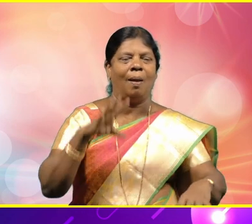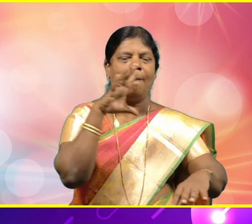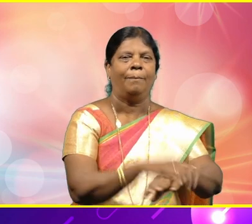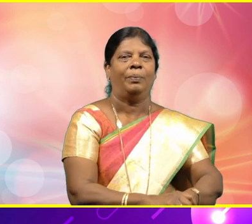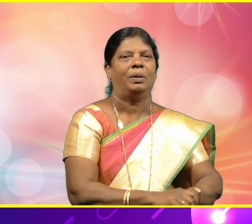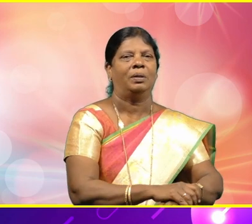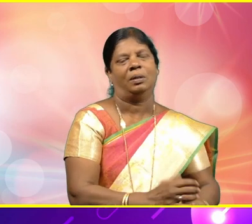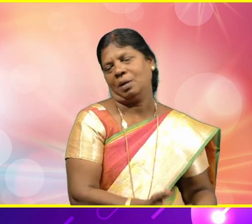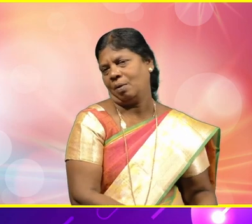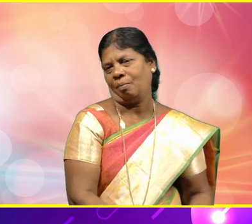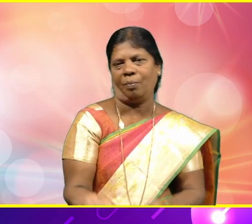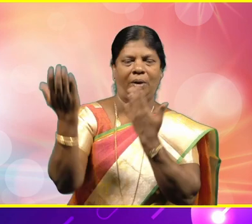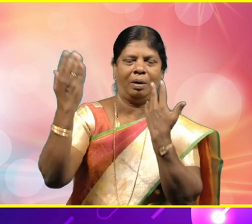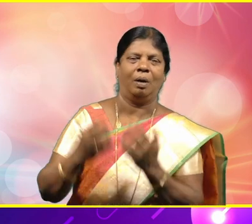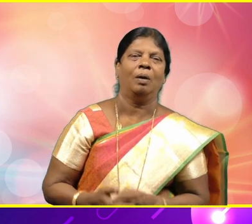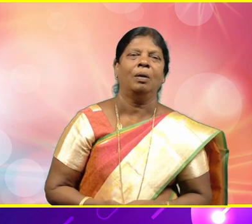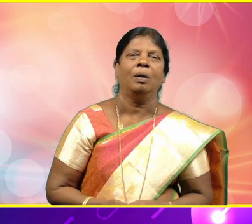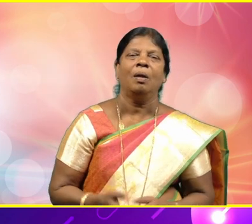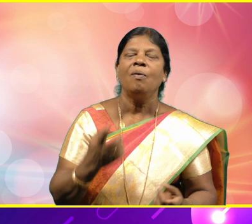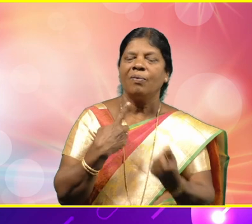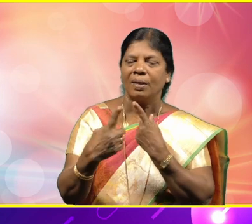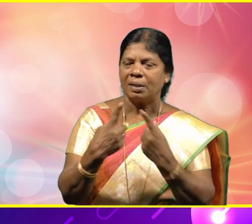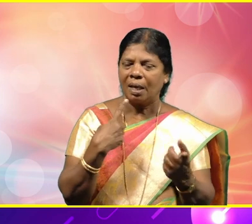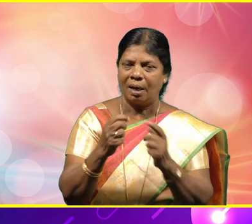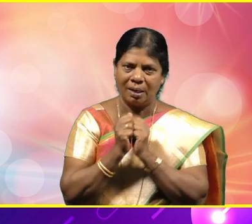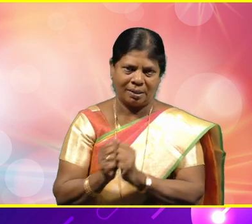கொண்டு போனார்கள். விசாரணை செய்து